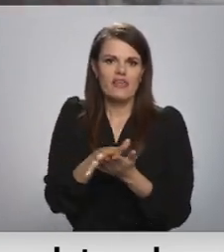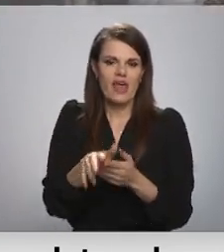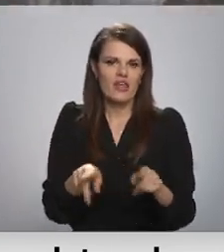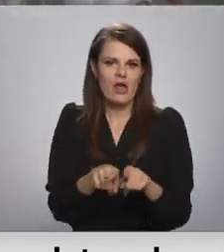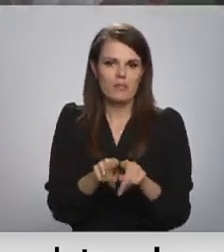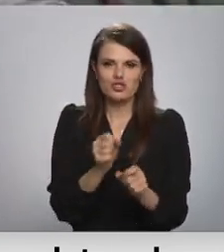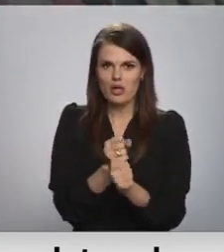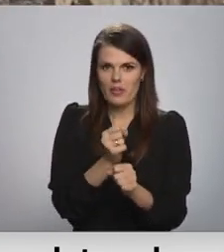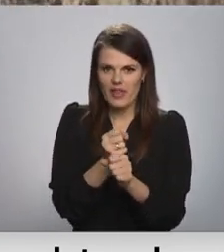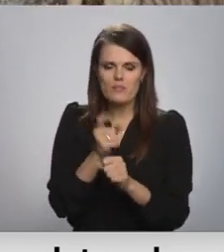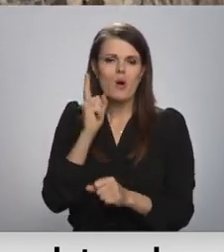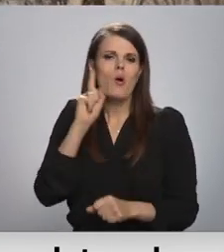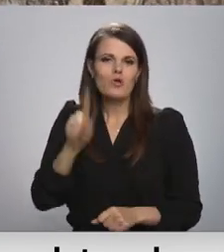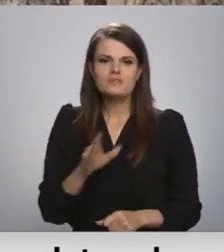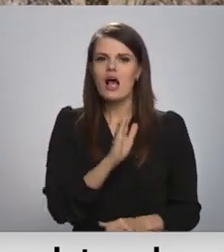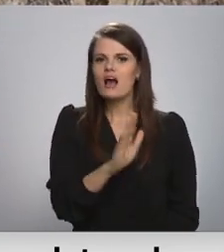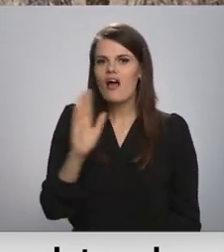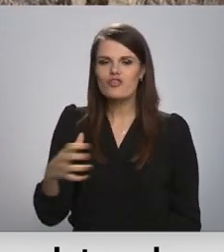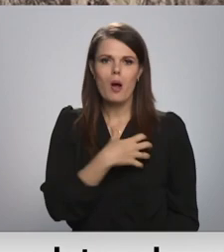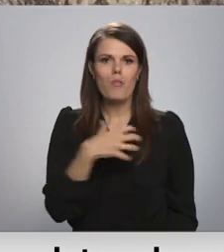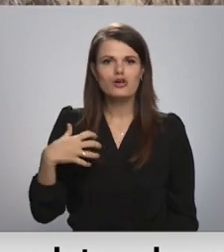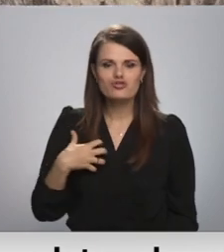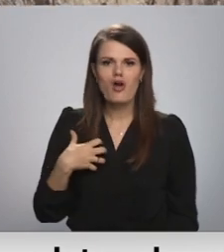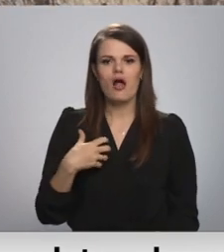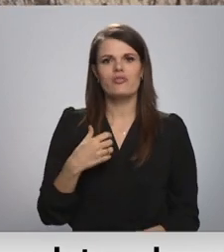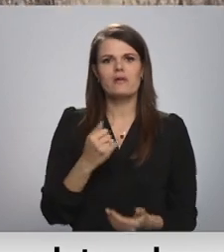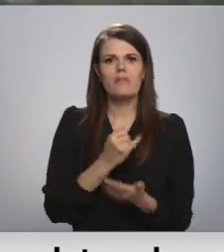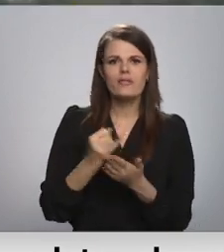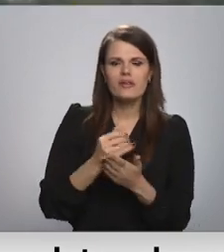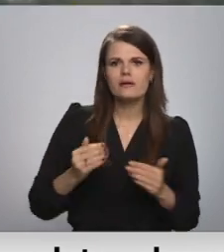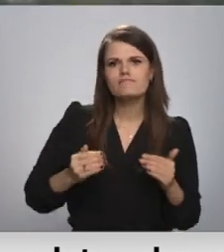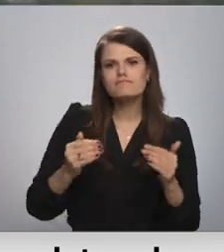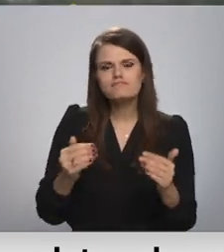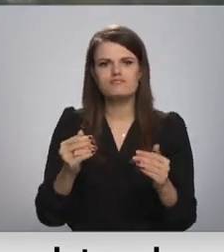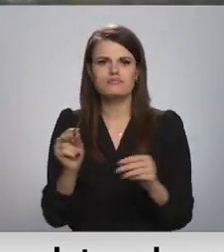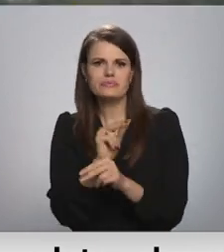uzdevumam. Protams, ka katrā pašvaldībā uzturēšanas izmaksas atšķirās.